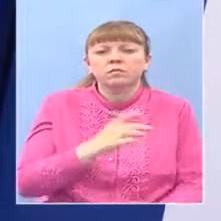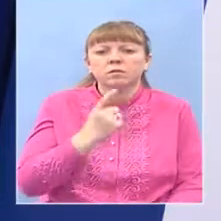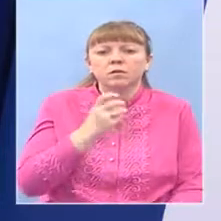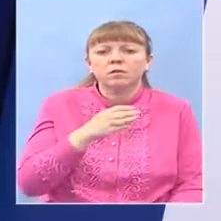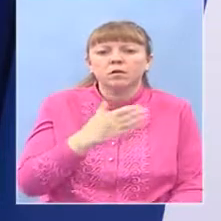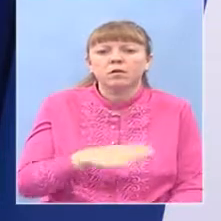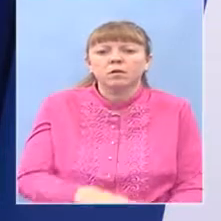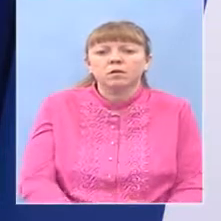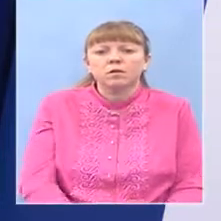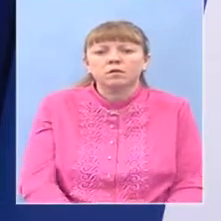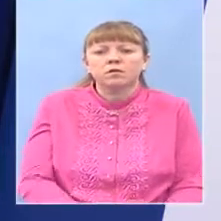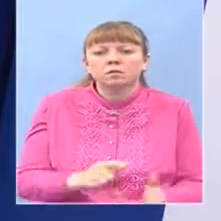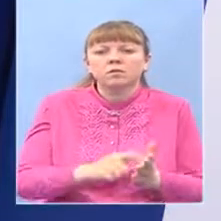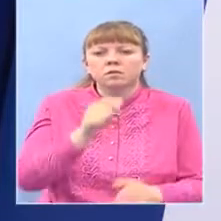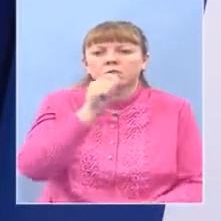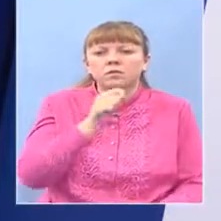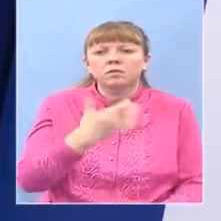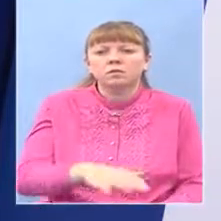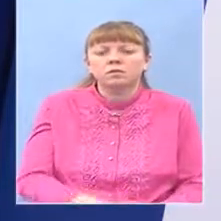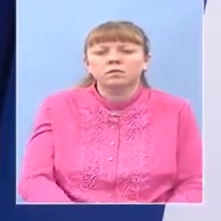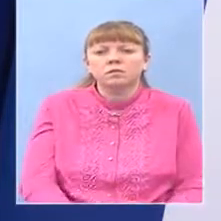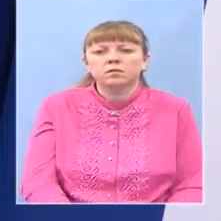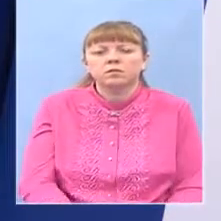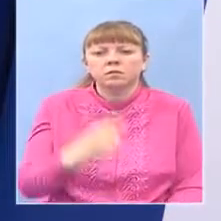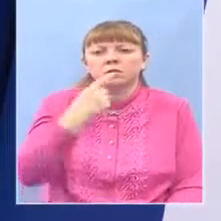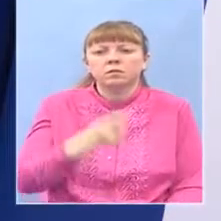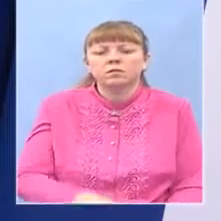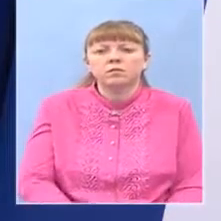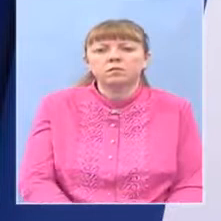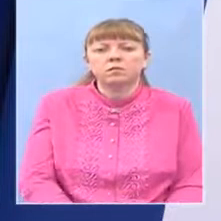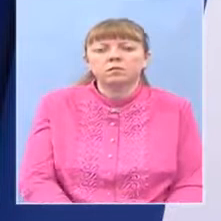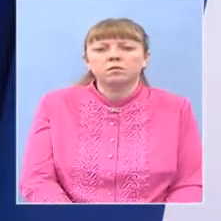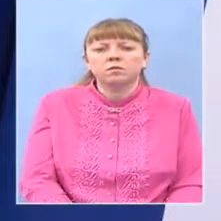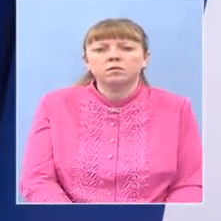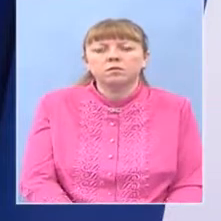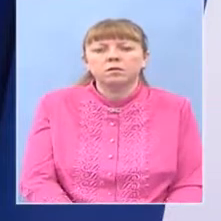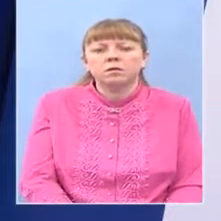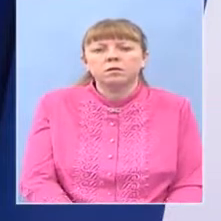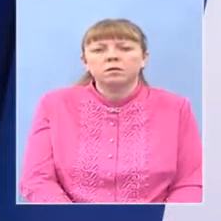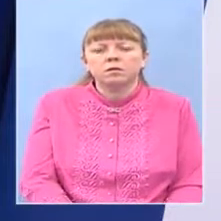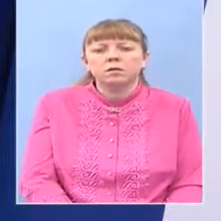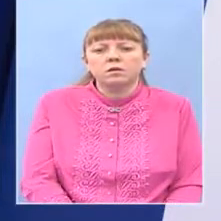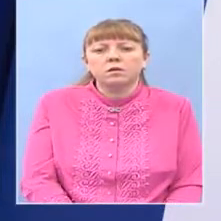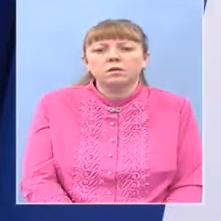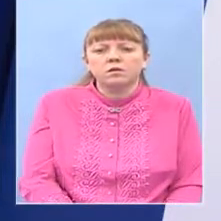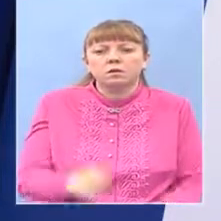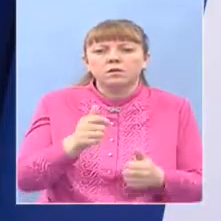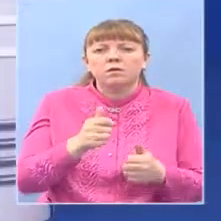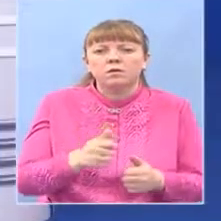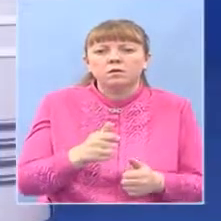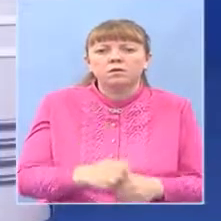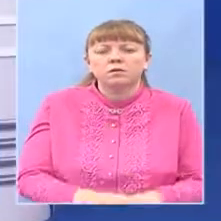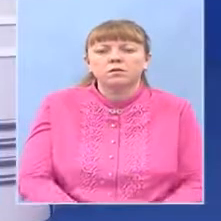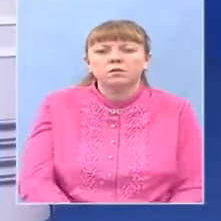проект, 7 месяцев он реализовался, и все на этом. Да? Организация сама по себе, на то она и организация, что он не только в рамках проекта, но и еще